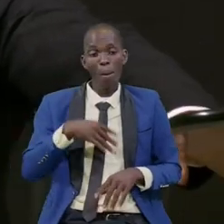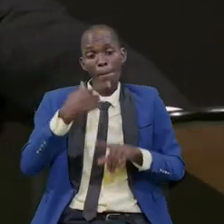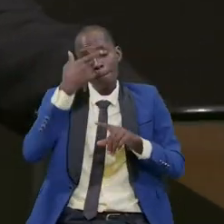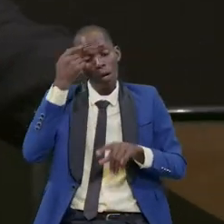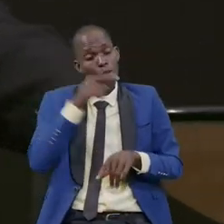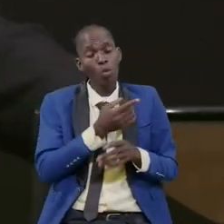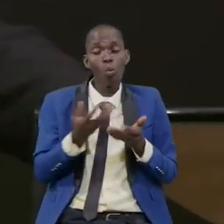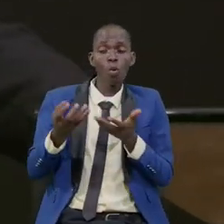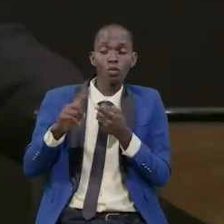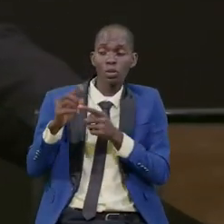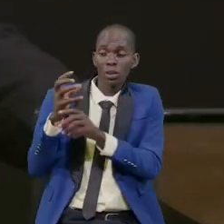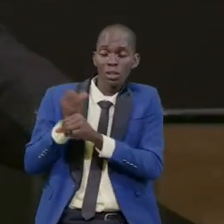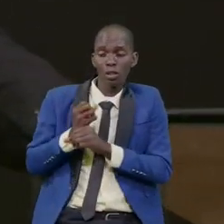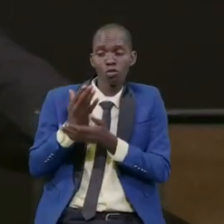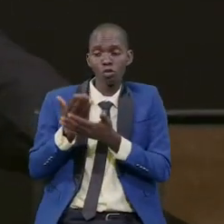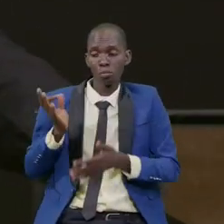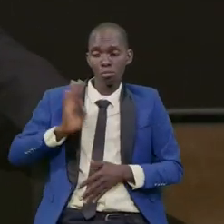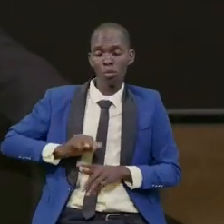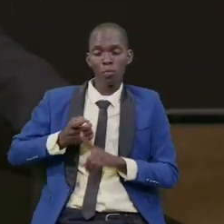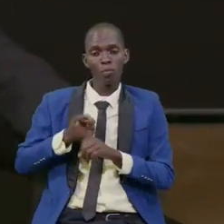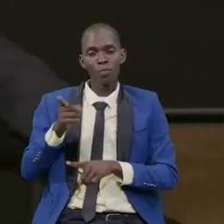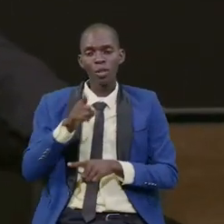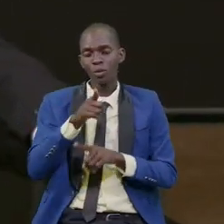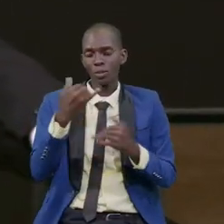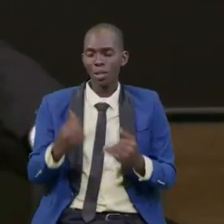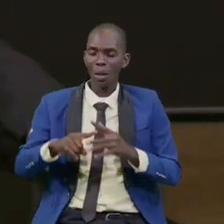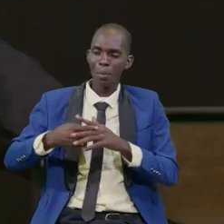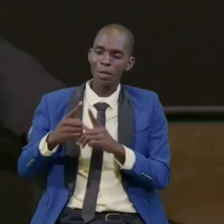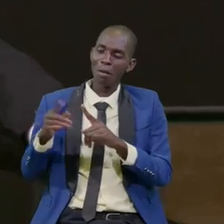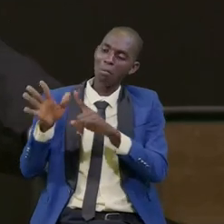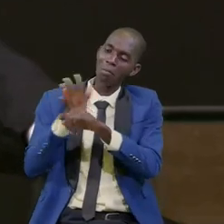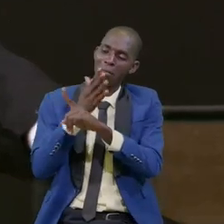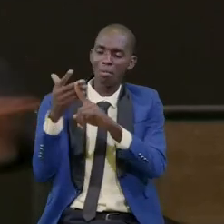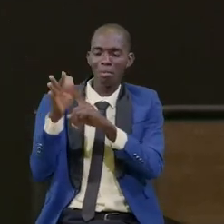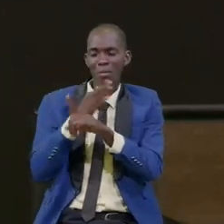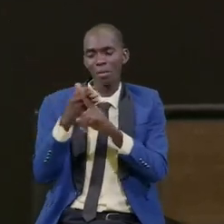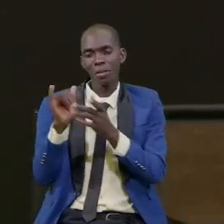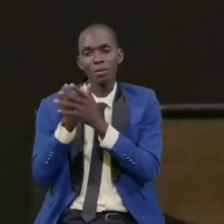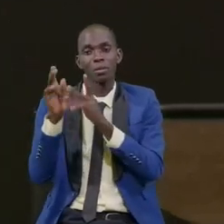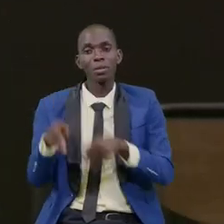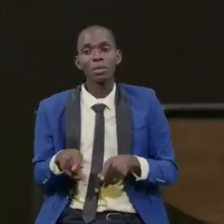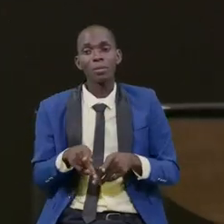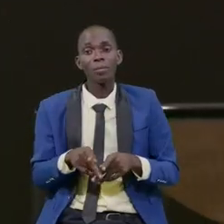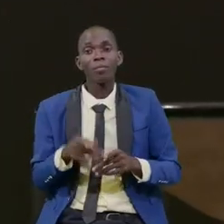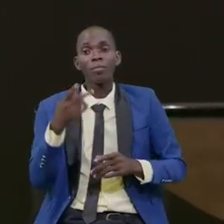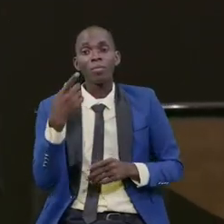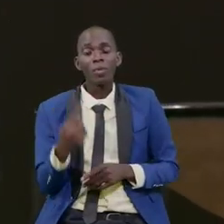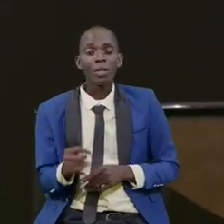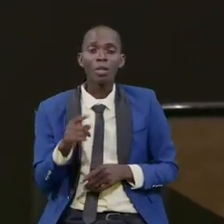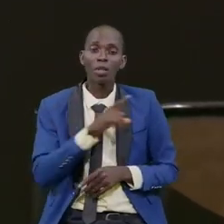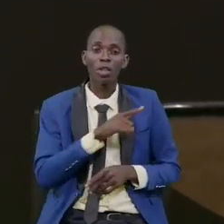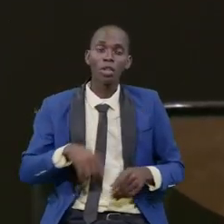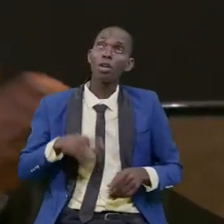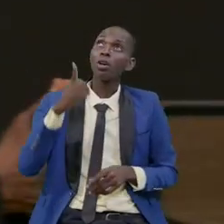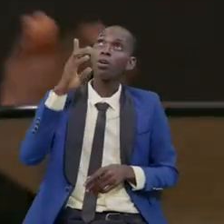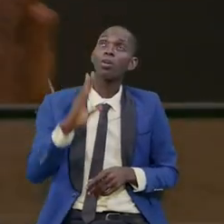tu espères avoir quelque chose d'elle, alors tu la flattes et tu le flattes. Le Seigneur